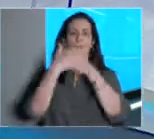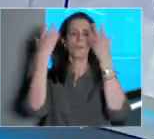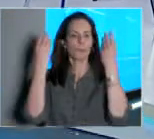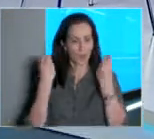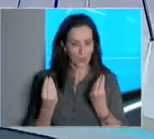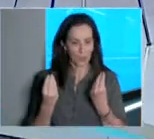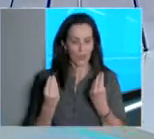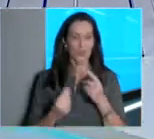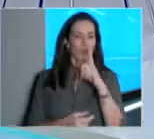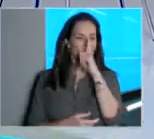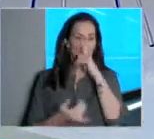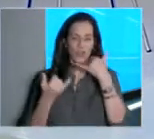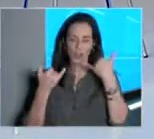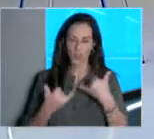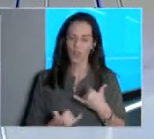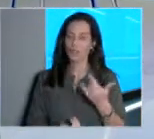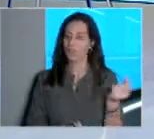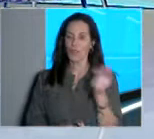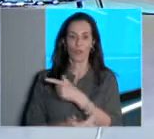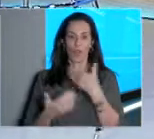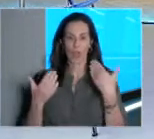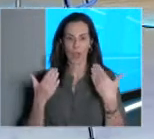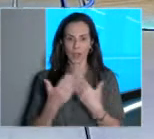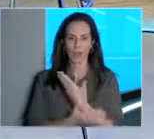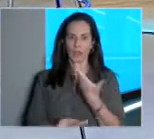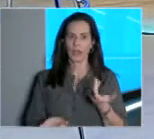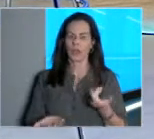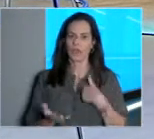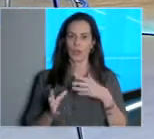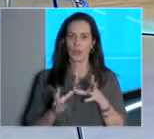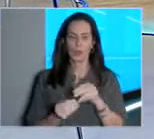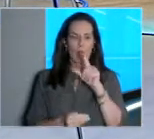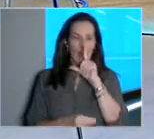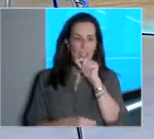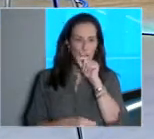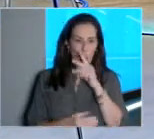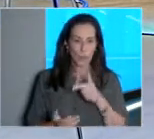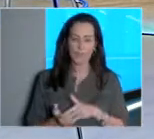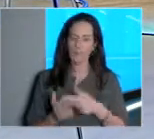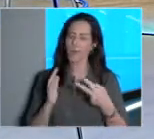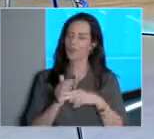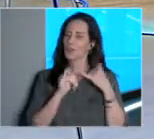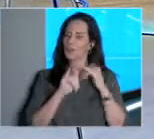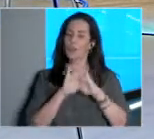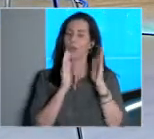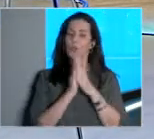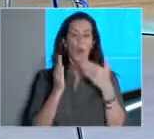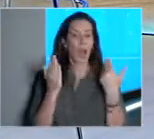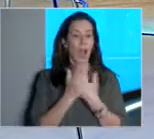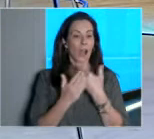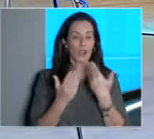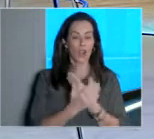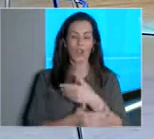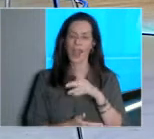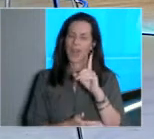טוב, יום ראשון, שבוע חדש, אנחנו עם ציוצי בוקר, כמדי בוקר, התוכנית שמביאה את כל החדשות,